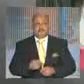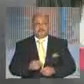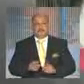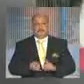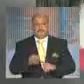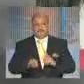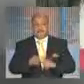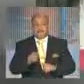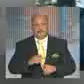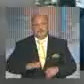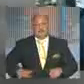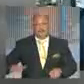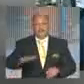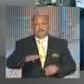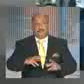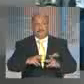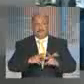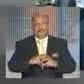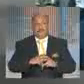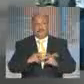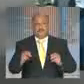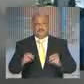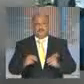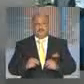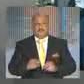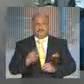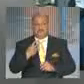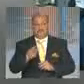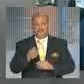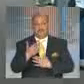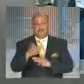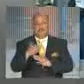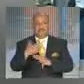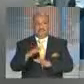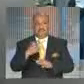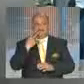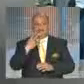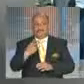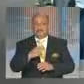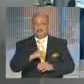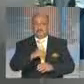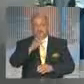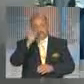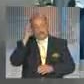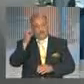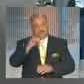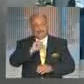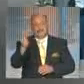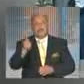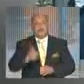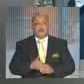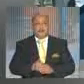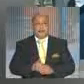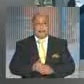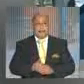بيئة نظيفة وفي مدينة نظيفة. كذلك قمنا بتحسيس المؤسسات السياحية وكل المتدخلين في القطاع السياحي